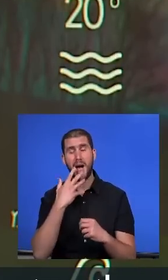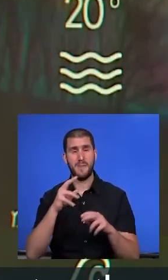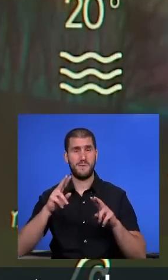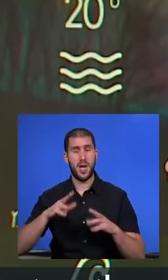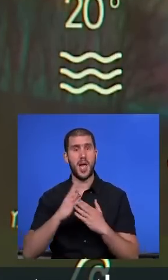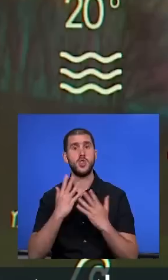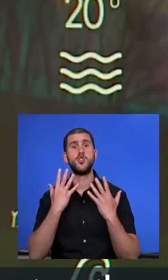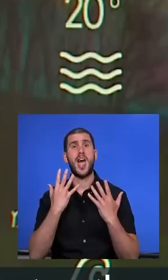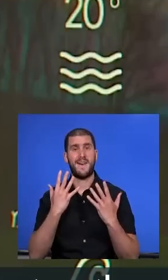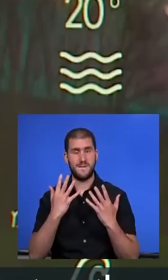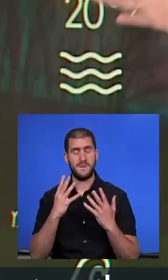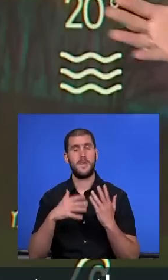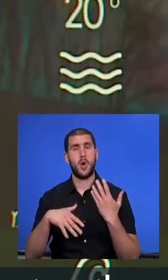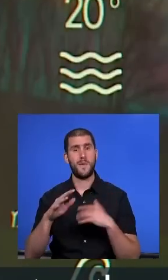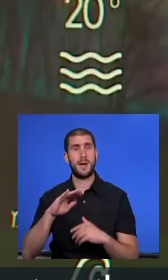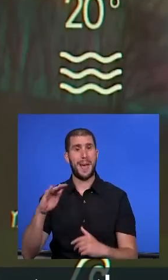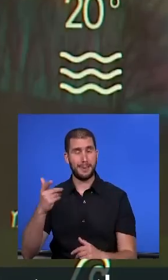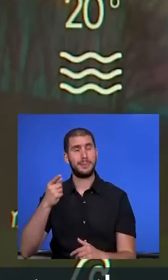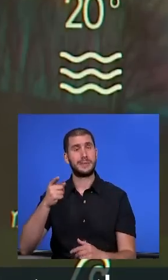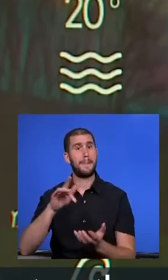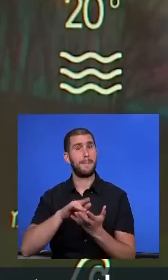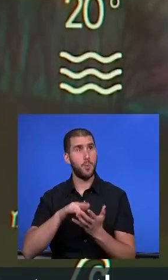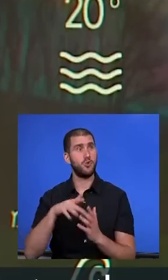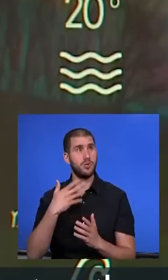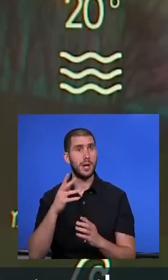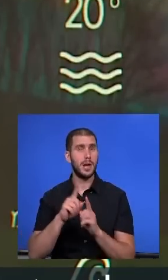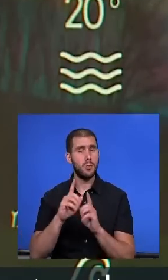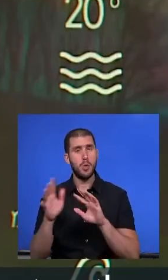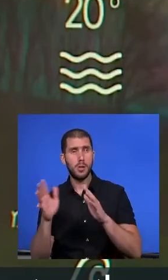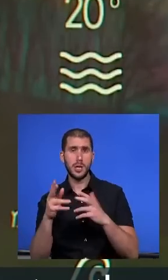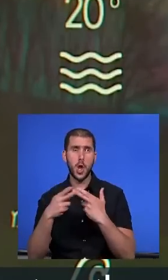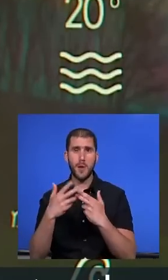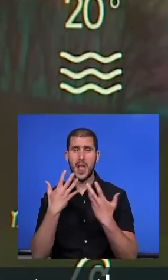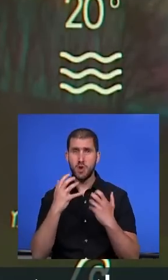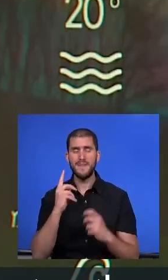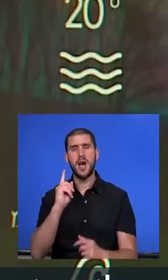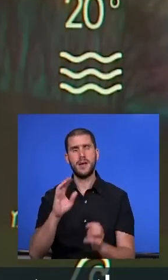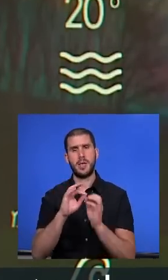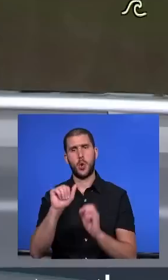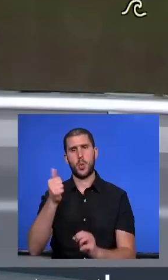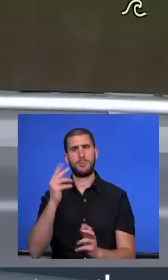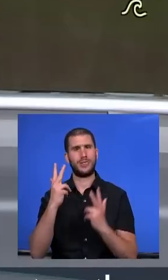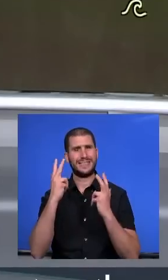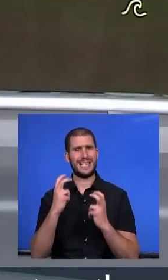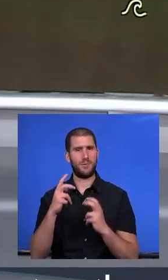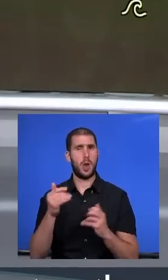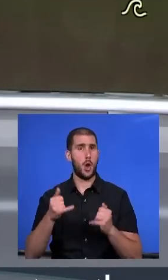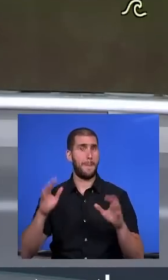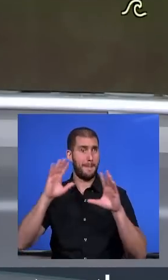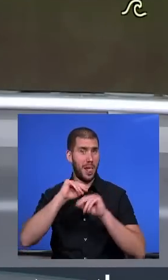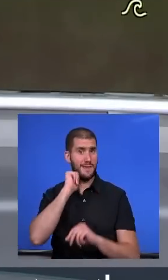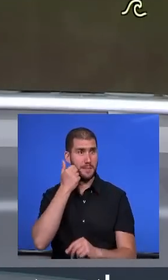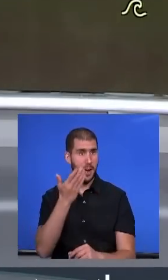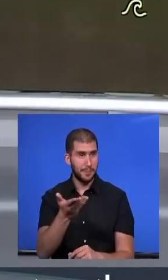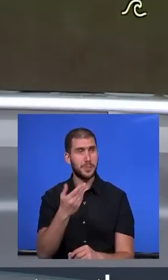שרבי, בעיקר בערים. אלה המקומות שבהם יהיה ככה על גבול השרב. אבל בואו נתחיל קודם כל עם מה שצפוי לנו הלילה ומחר.